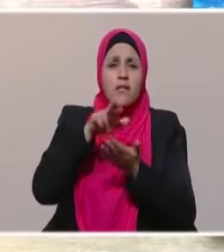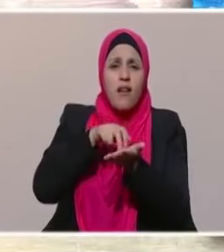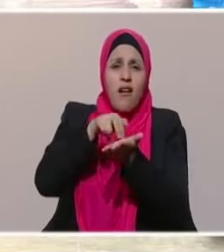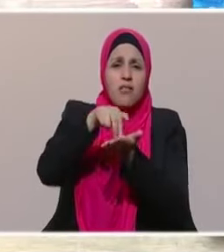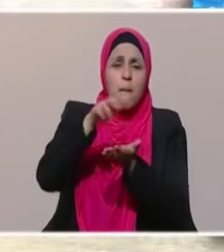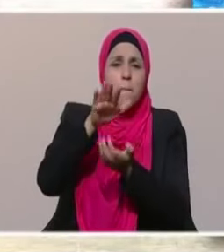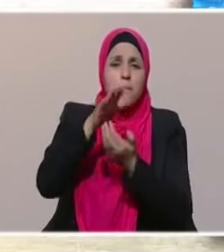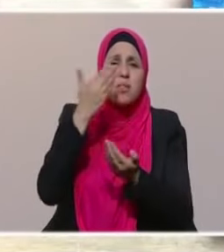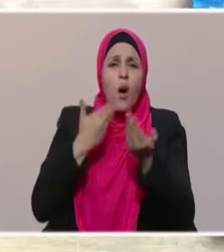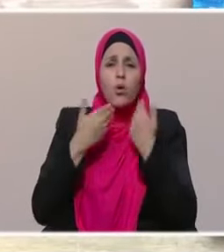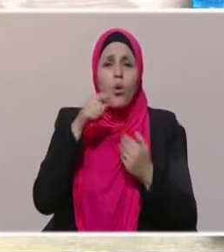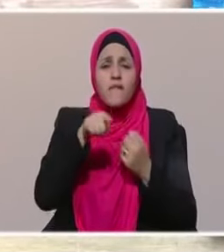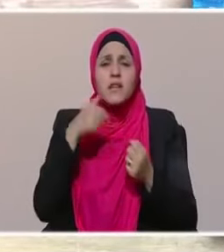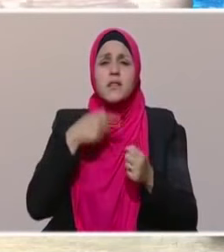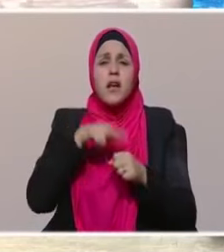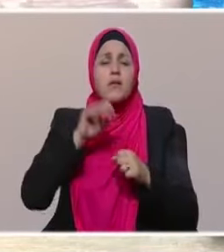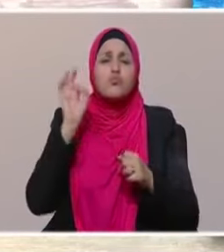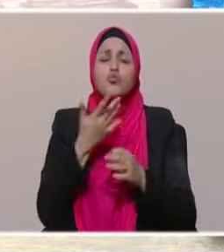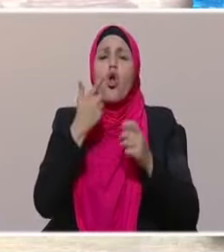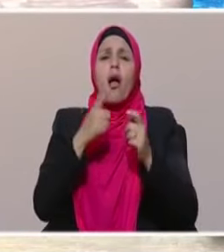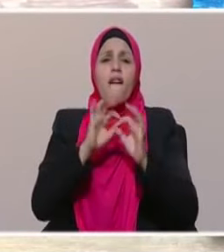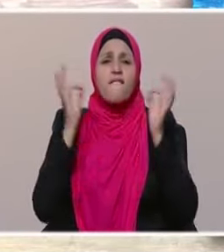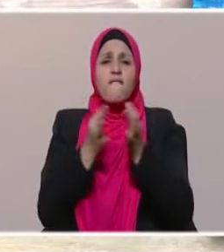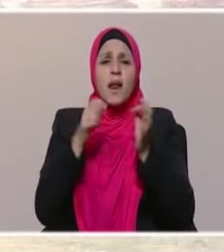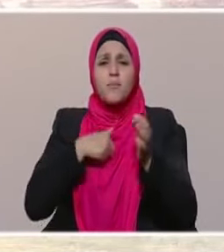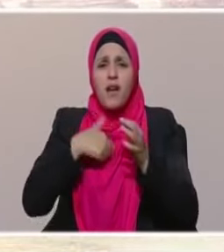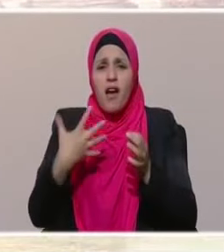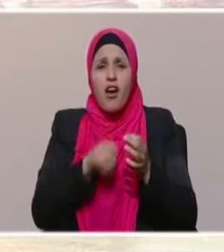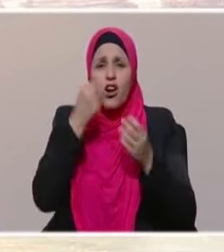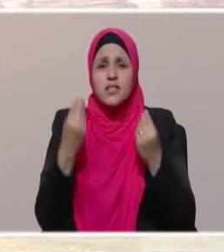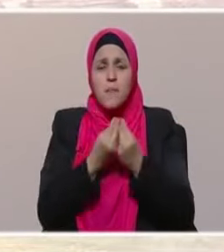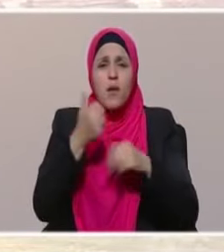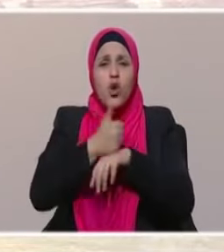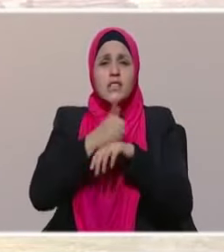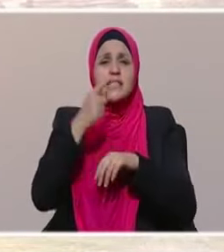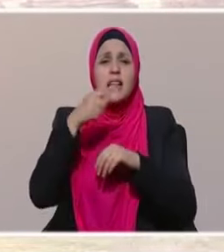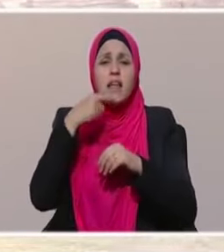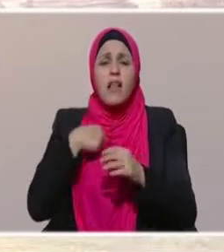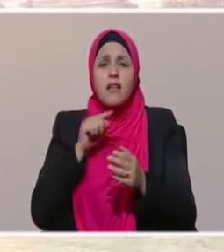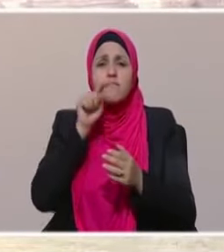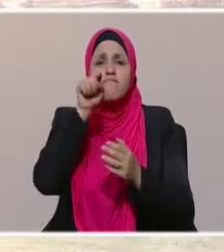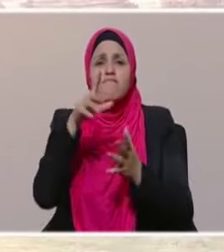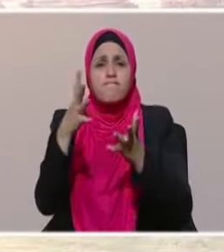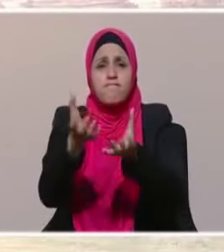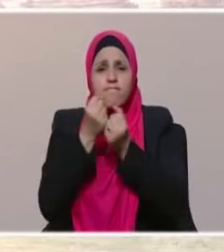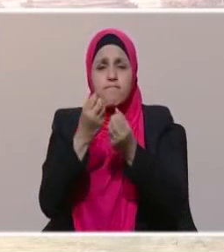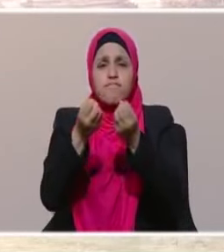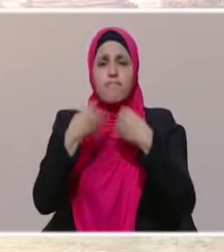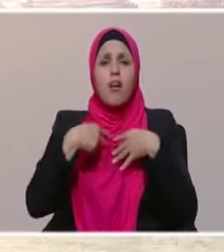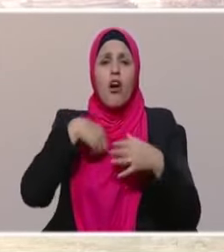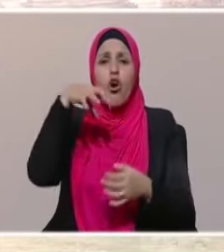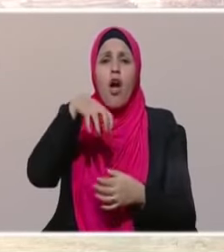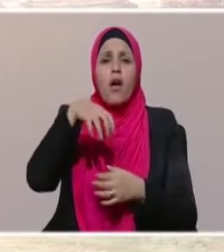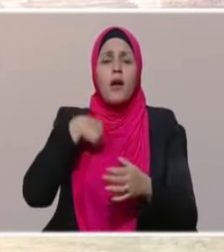وعلى طول الحمد لله قدر فريق انقاذ تابع للمؤسسه في اسكندريه ينقلها لينا القاهره، وابتدينا